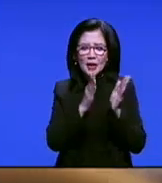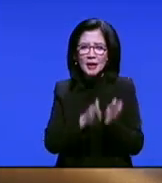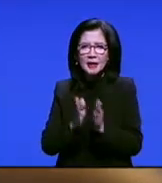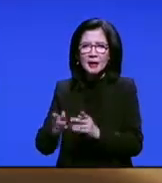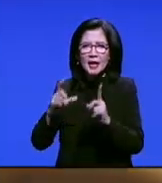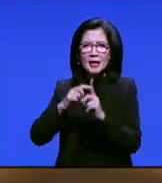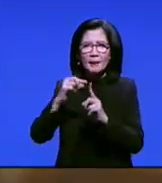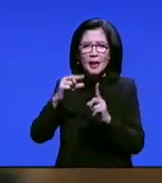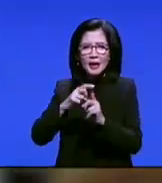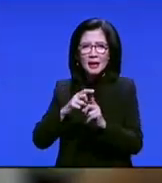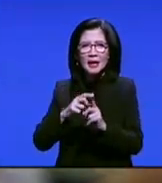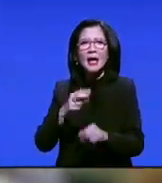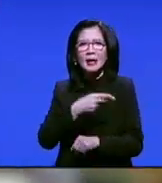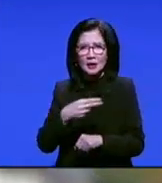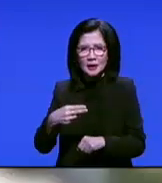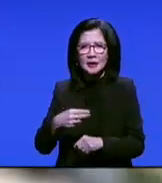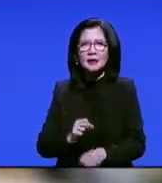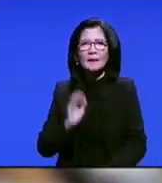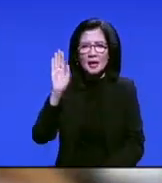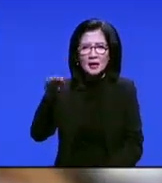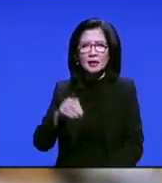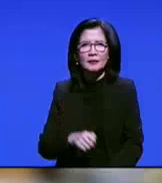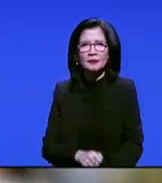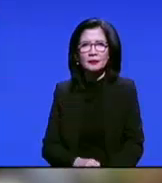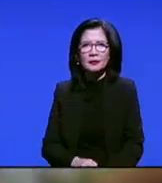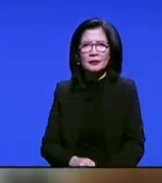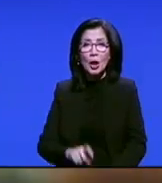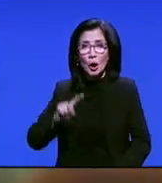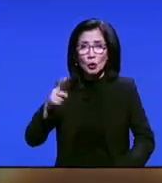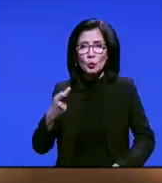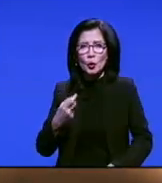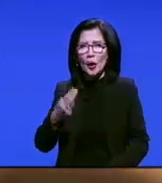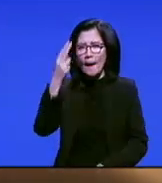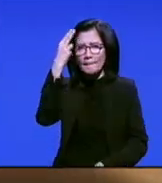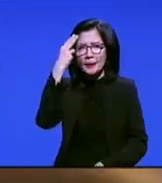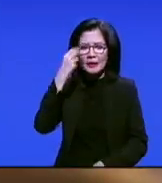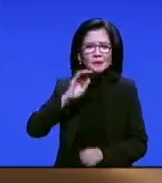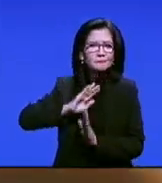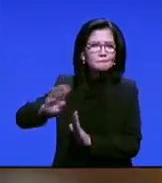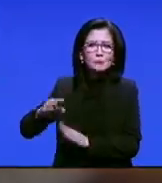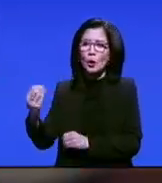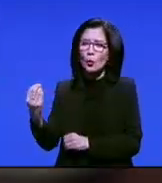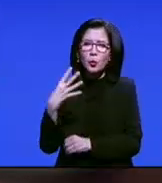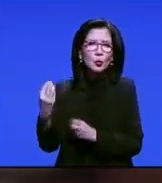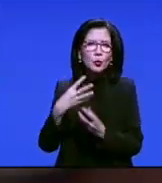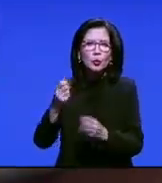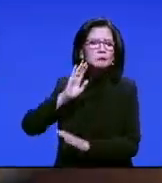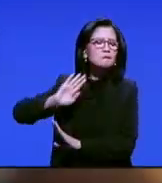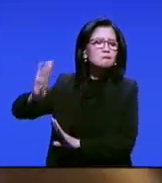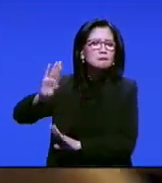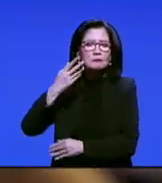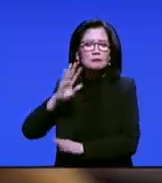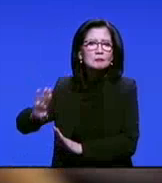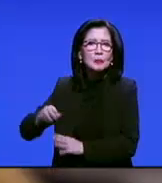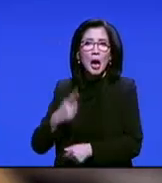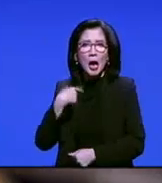DPD RI periode mendatang. Ketegangan bermula saat pimpinan tidak mengindahkan interupsi yang dilayangkan sejumlah anggota.